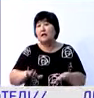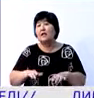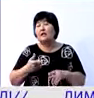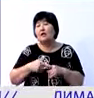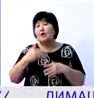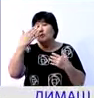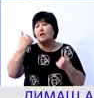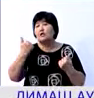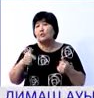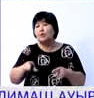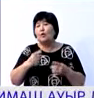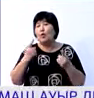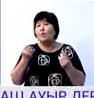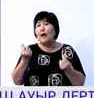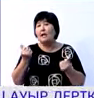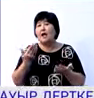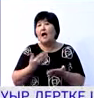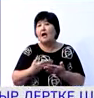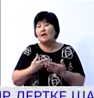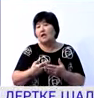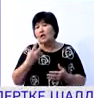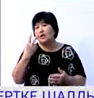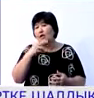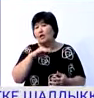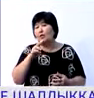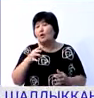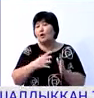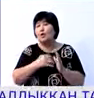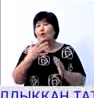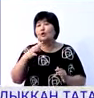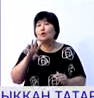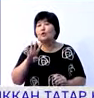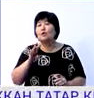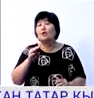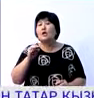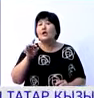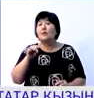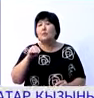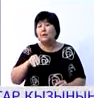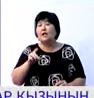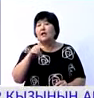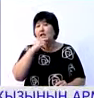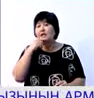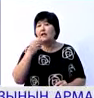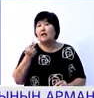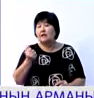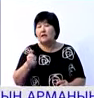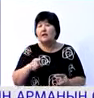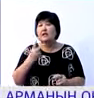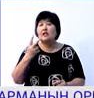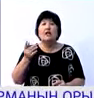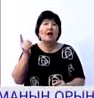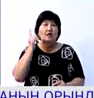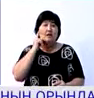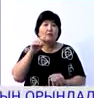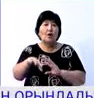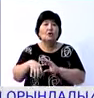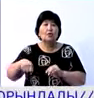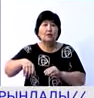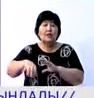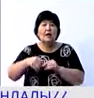біреулер қолындағы қомақты ақшасын, яғни 2 миллион 954 мың ресей рублі, 2 ұялы телефоны бар сөмкесін тартып алып,